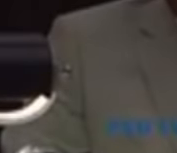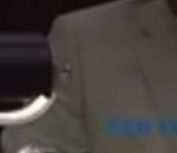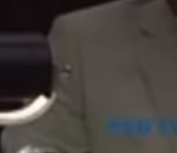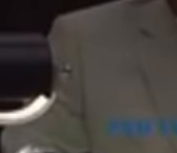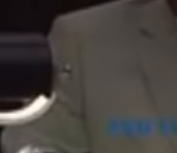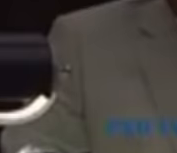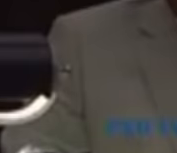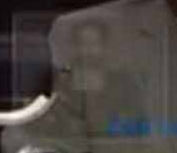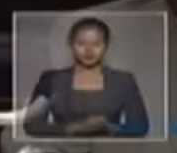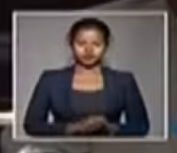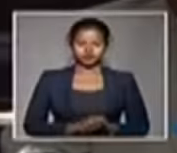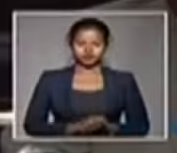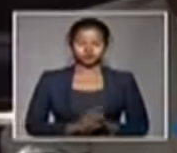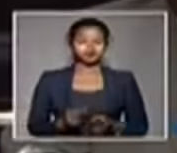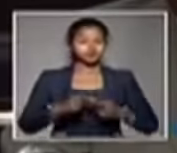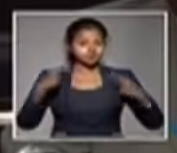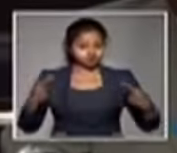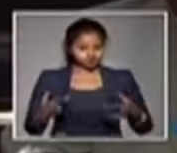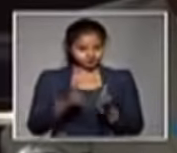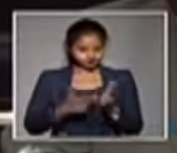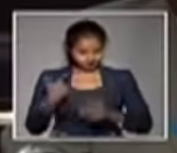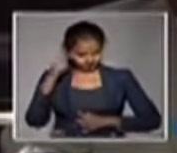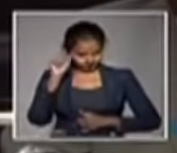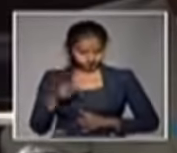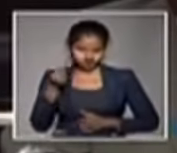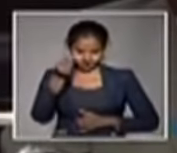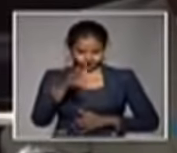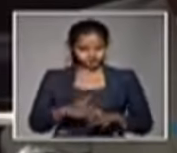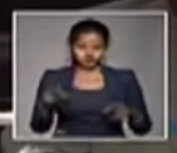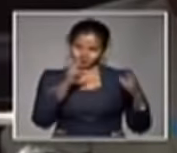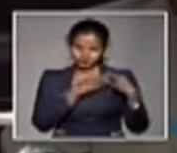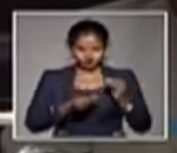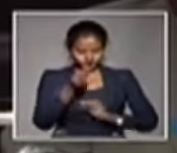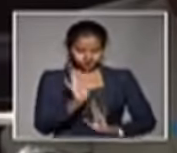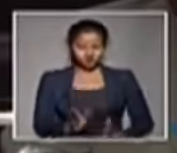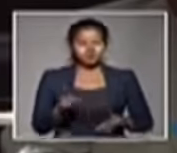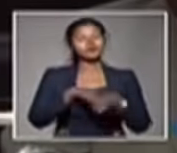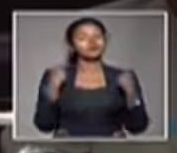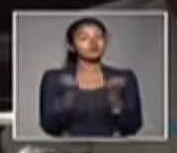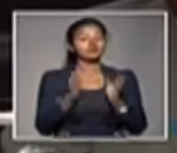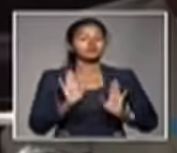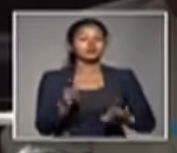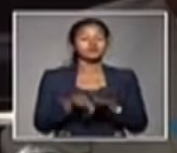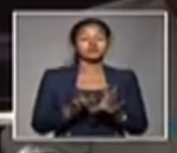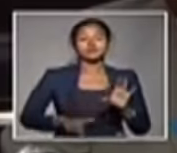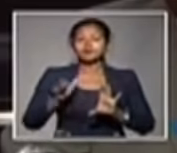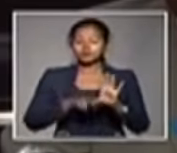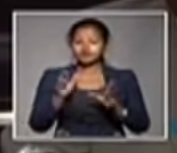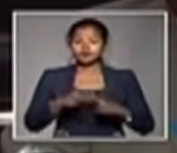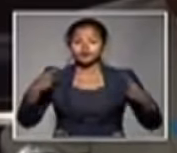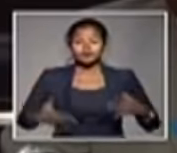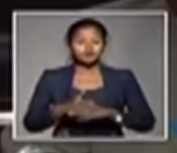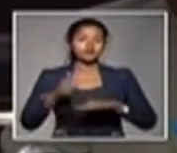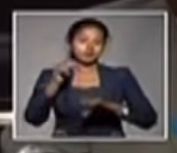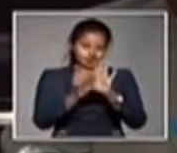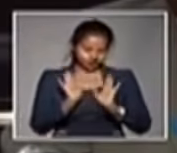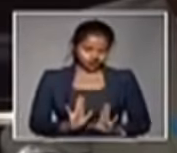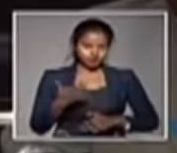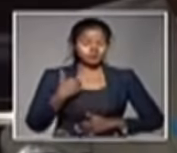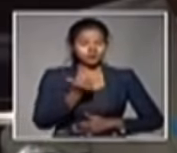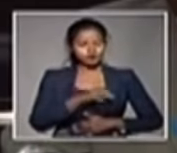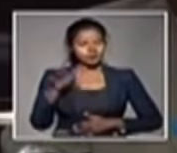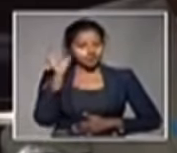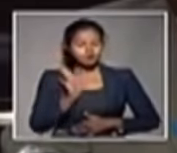සිල්වා කියන The opposition nominated my name for this position. This is the only committee that can be chaired by the opposition. I wish to ask Minister